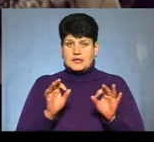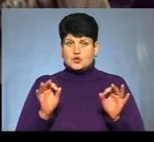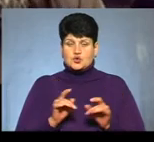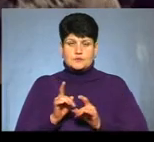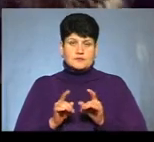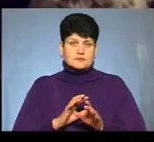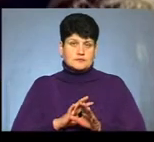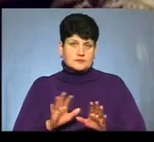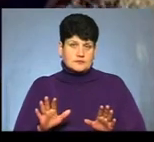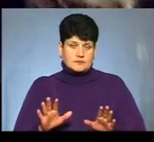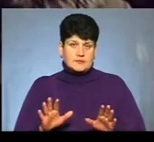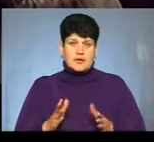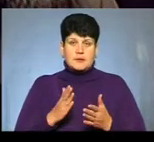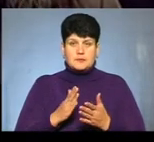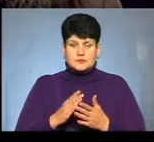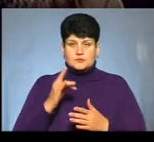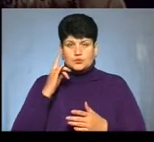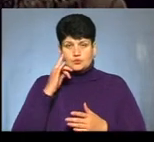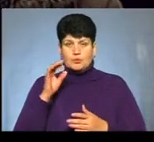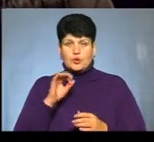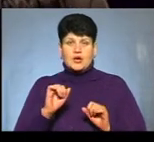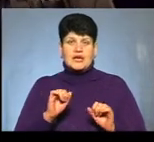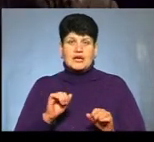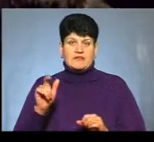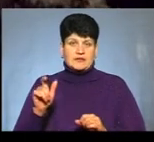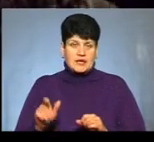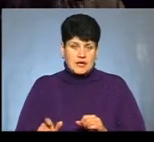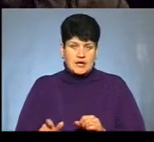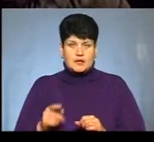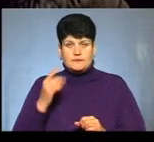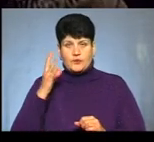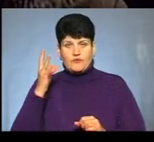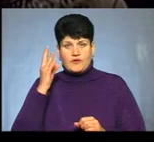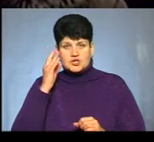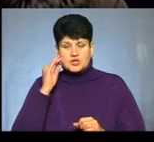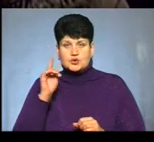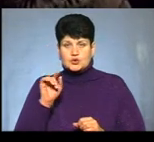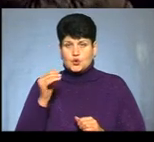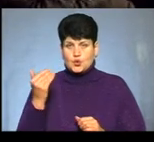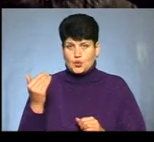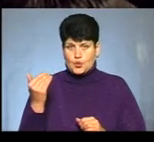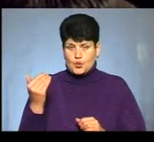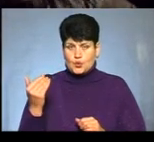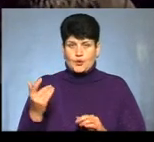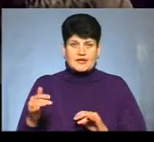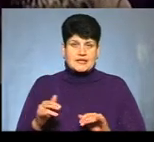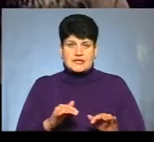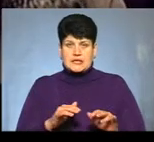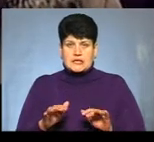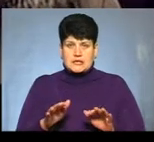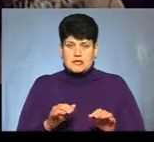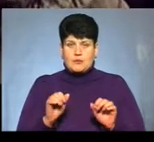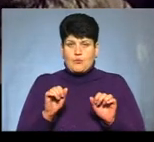театрах нічого не зміниться. Мають певні упередження до керівника, тому що вважають, що його